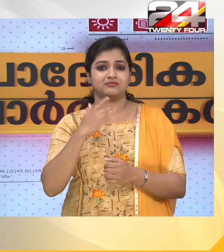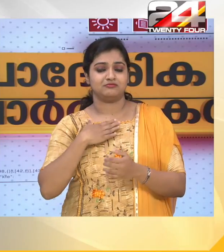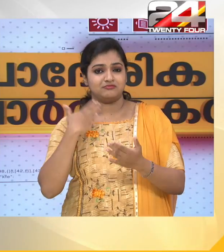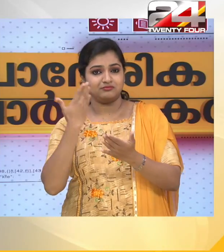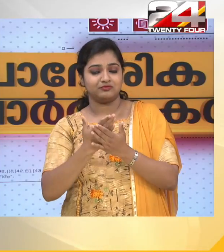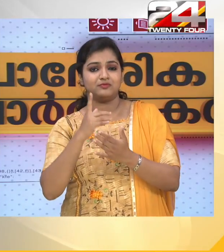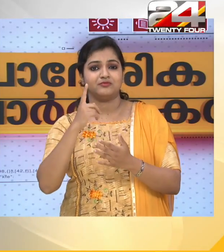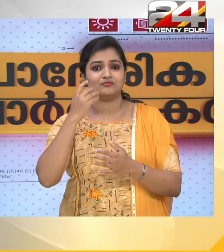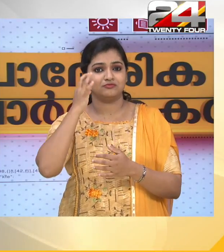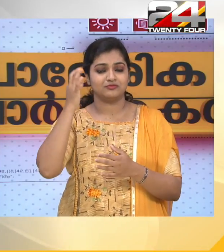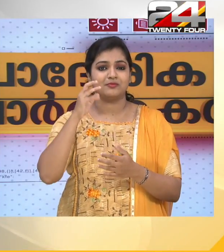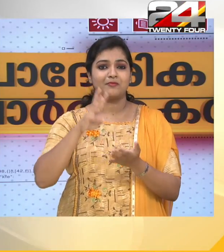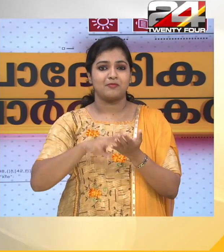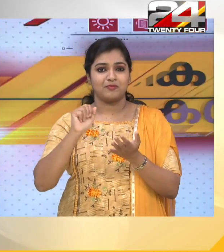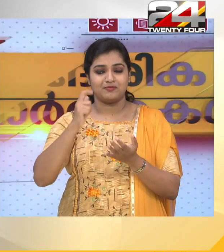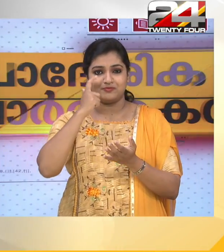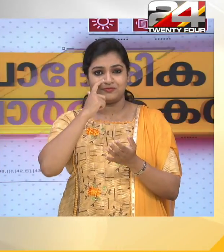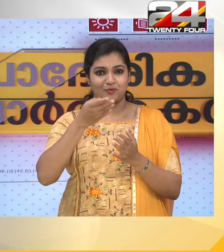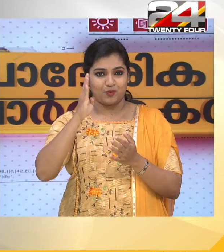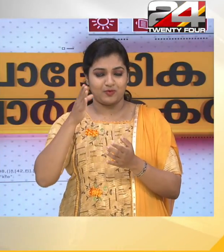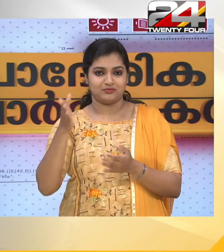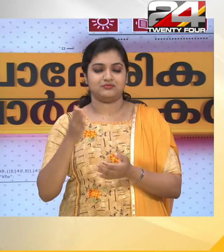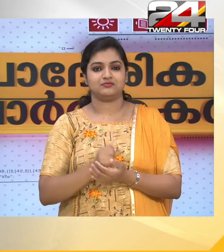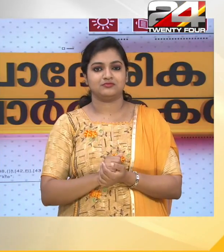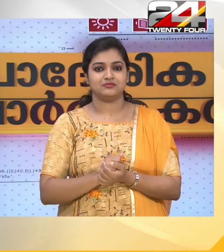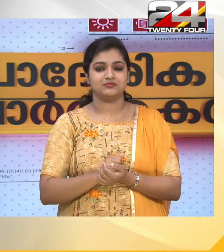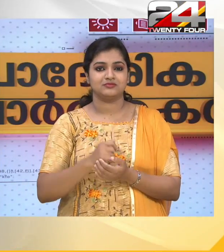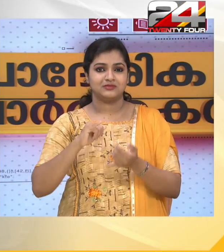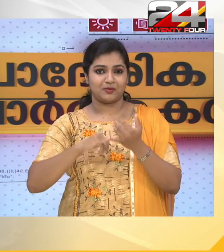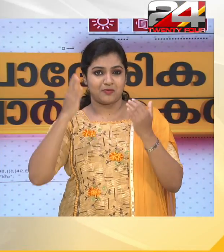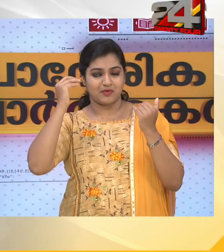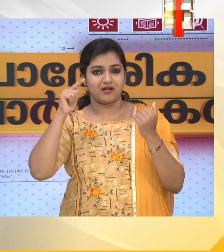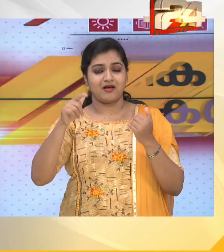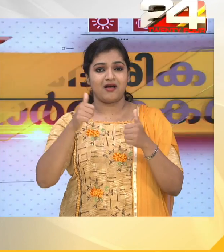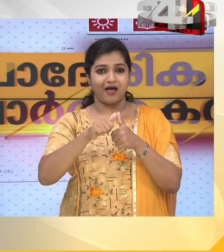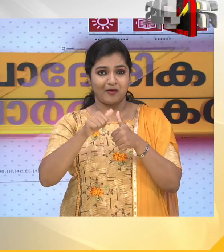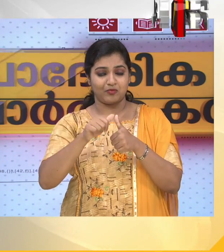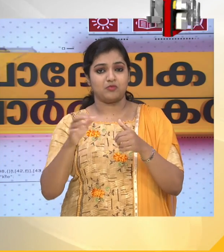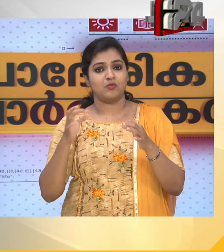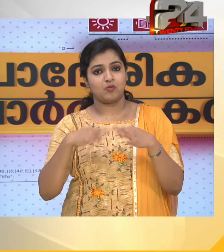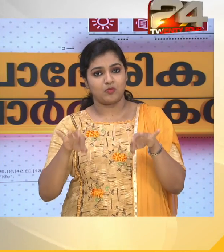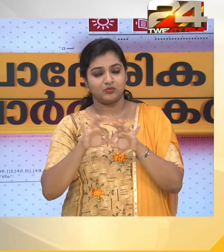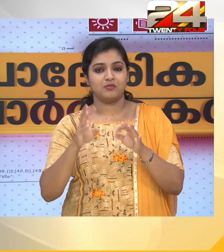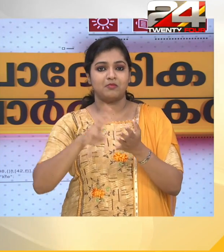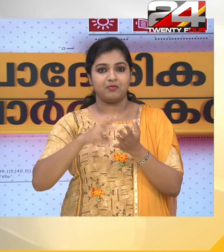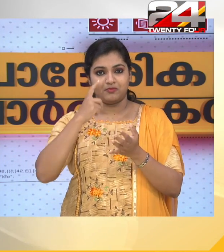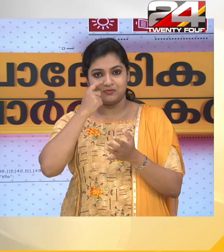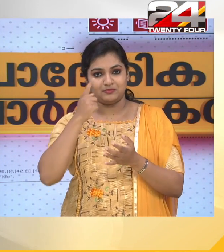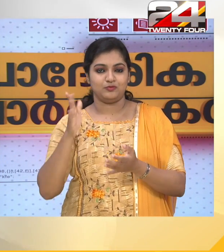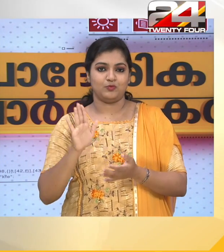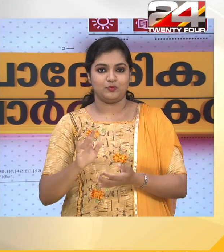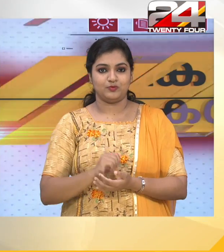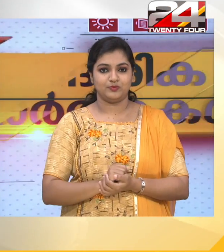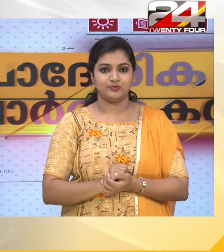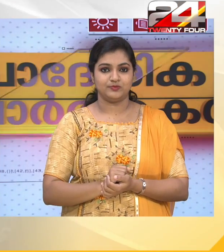സമർപ്പിച്ച് കാത്തിരിക്കുന്ന മാളികപ്പുറം ഭഗവതിയാണത്. ശബരിമല തീർത്ഥാടനത്തിൽ അയ്യപ്പനോളം പ്രാധാന്യം മാളികപ്പുറത്തമ്മയ്ക്കുമുണ്ട്.